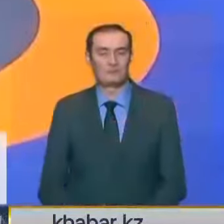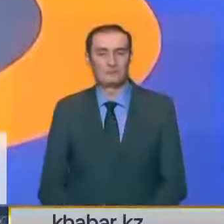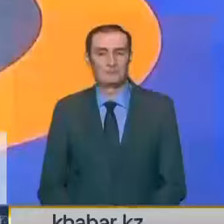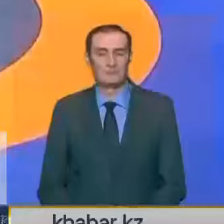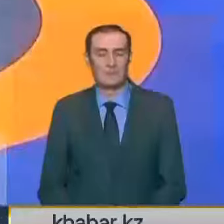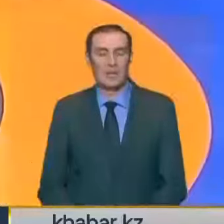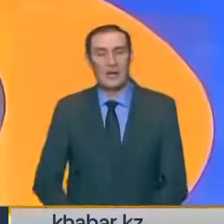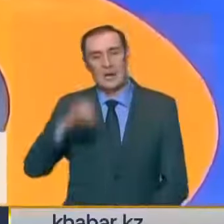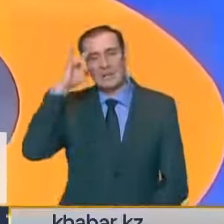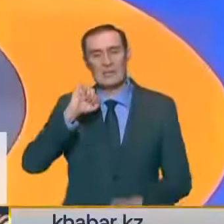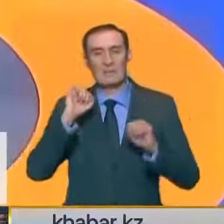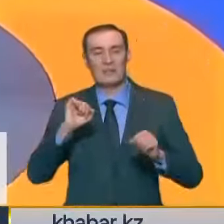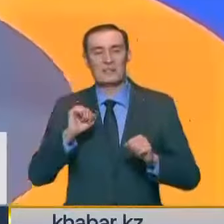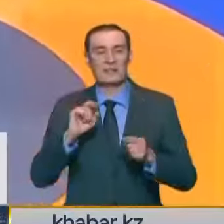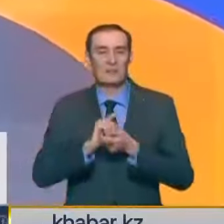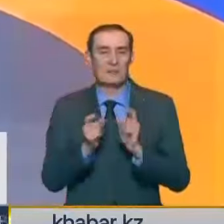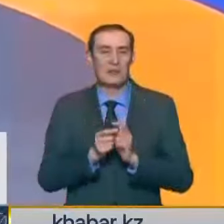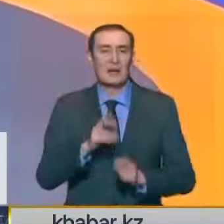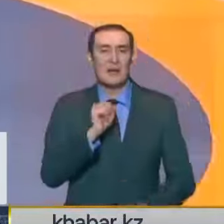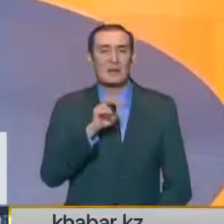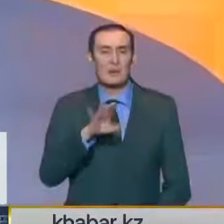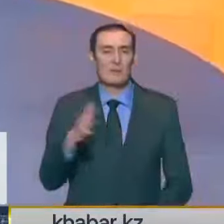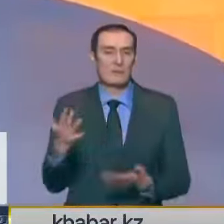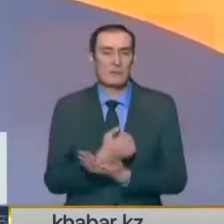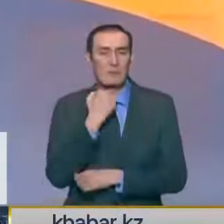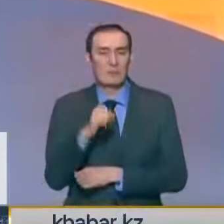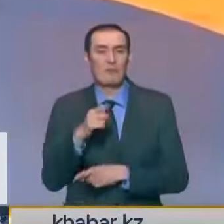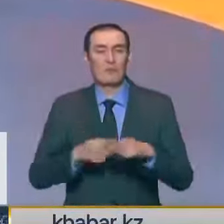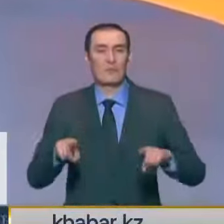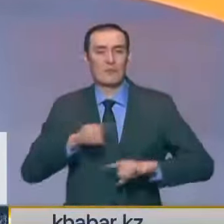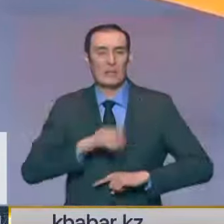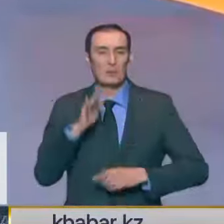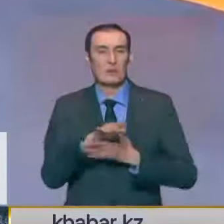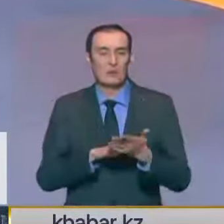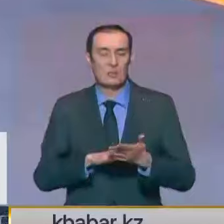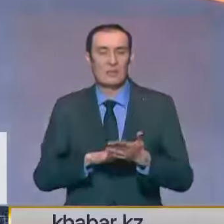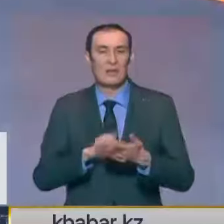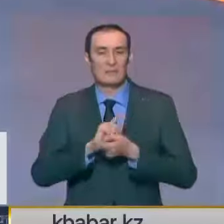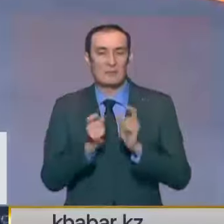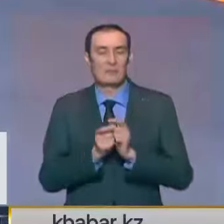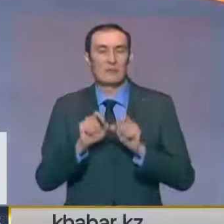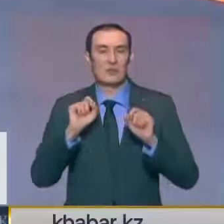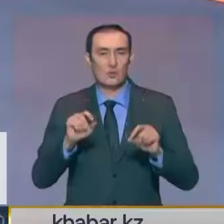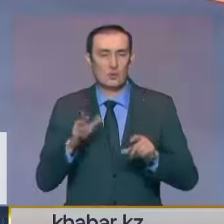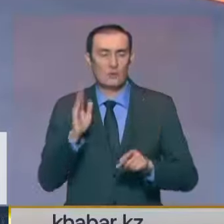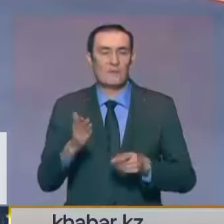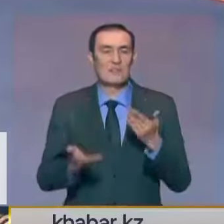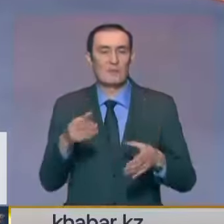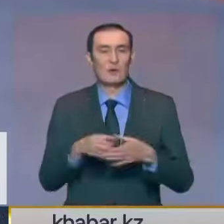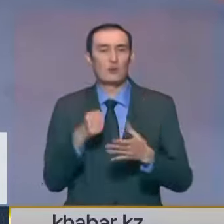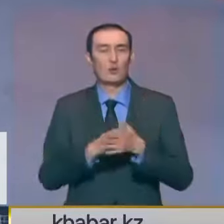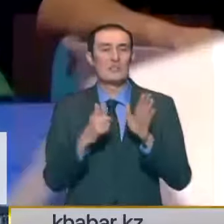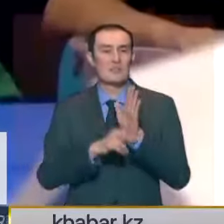а казахстанский борец вольного стиля Нур кажа айпа нав одержал победу в полуфинале и продолжит борьбу за золото чемпионата мира весовой категории до 70